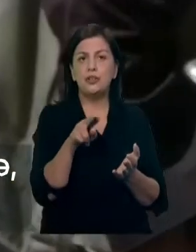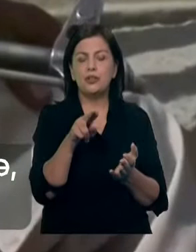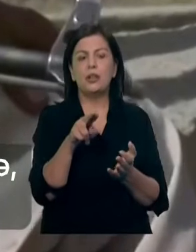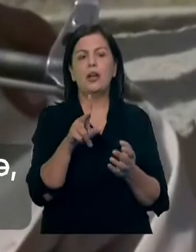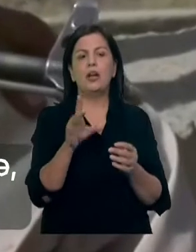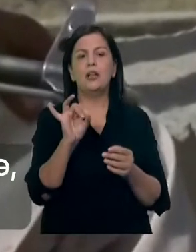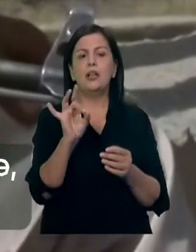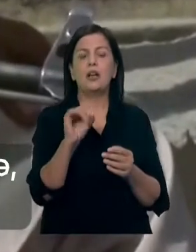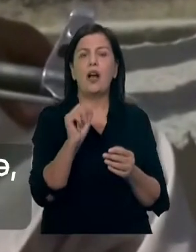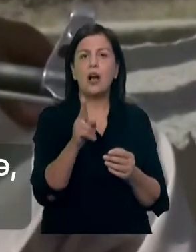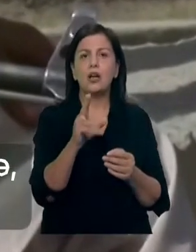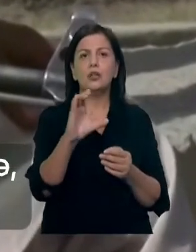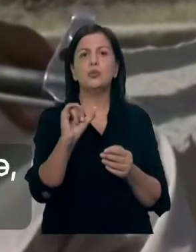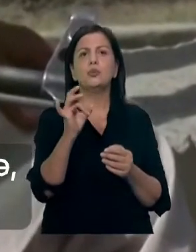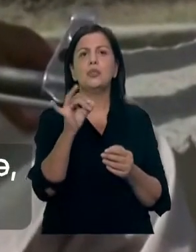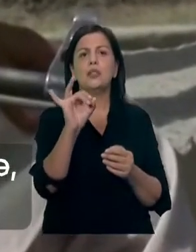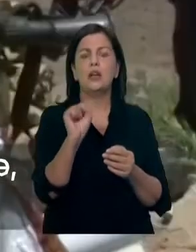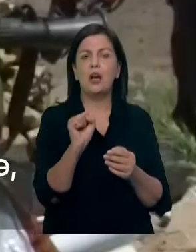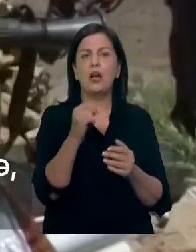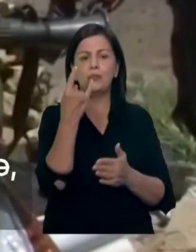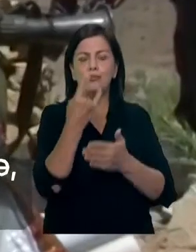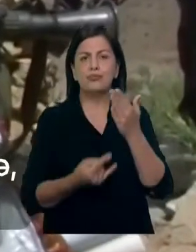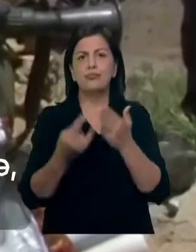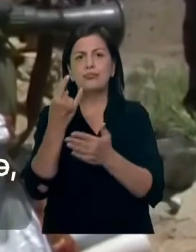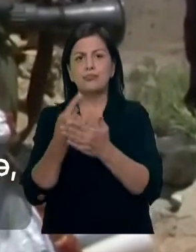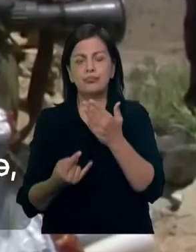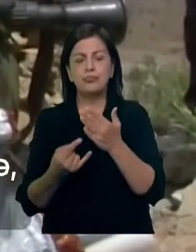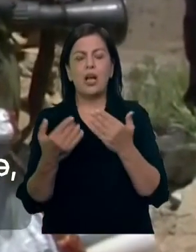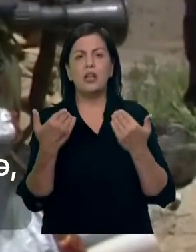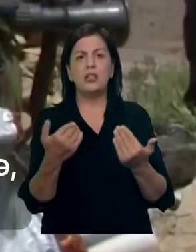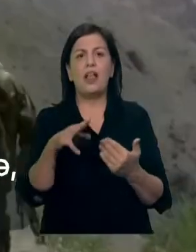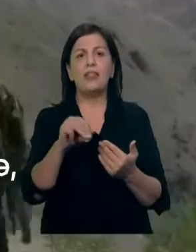itirəndən sonra Əfqanistana gələn militantlara Talibanı yetəri qədər sərt